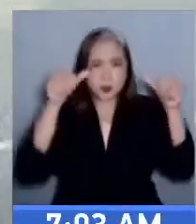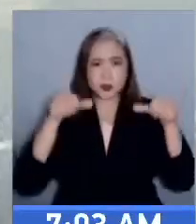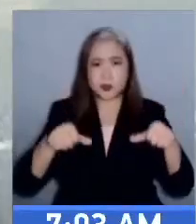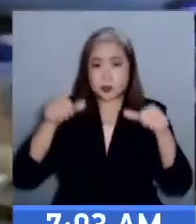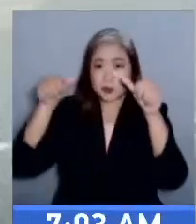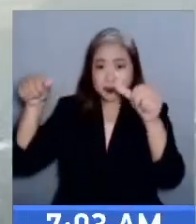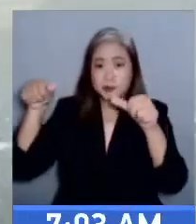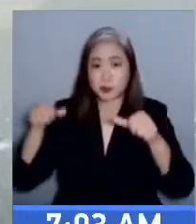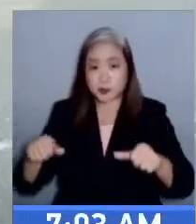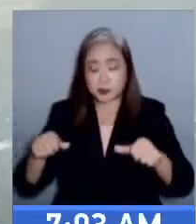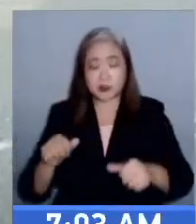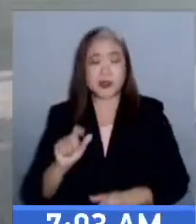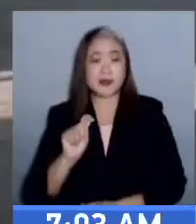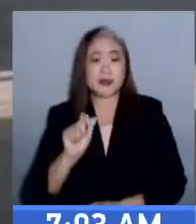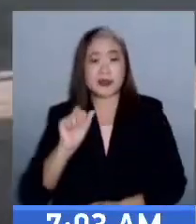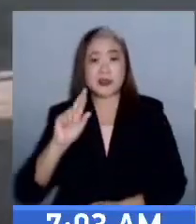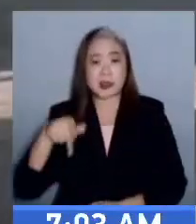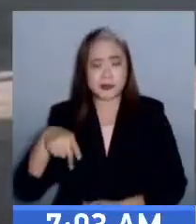poster areas.